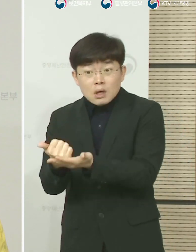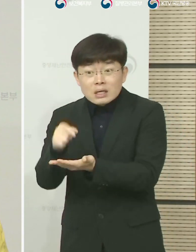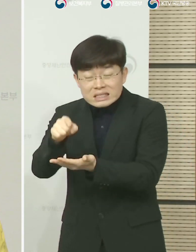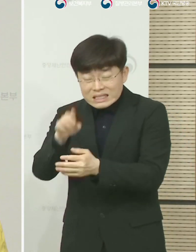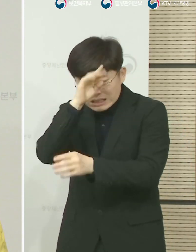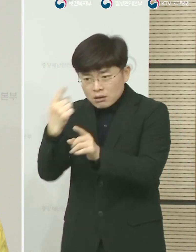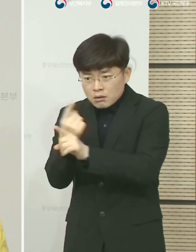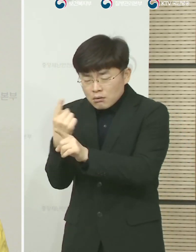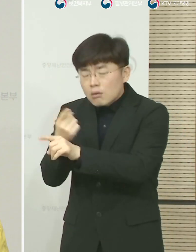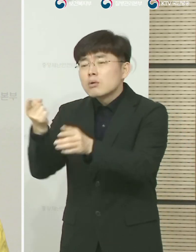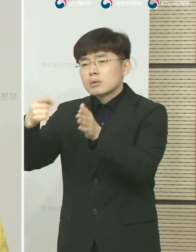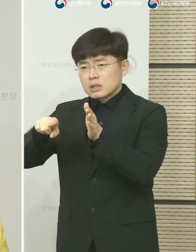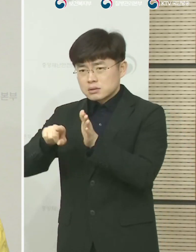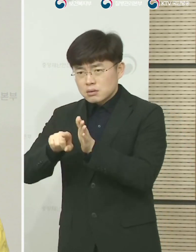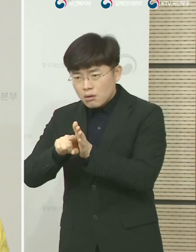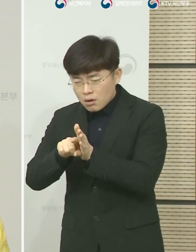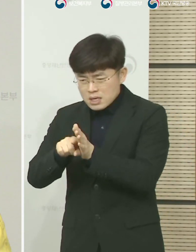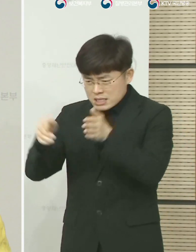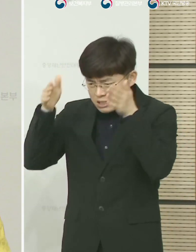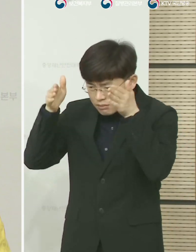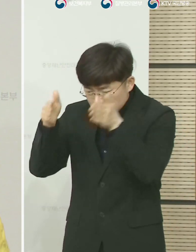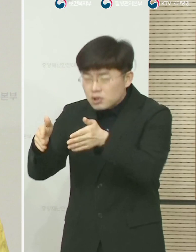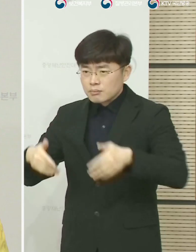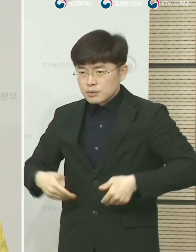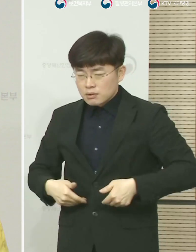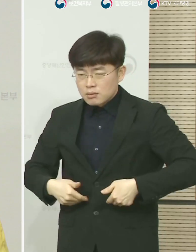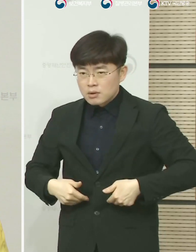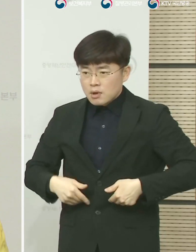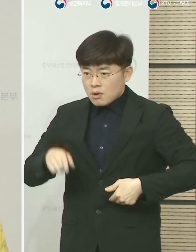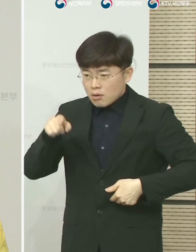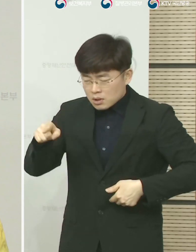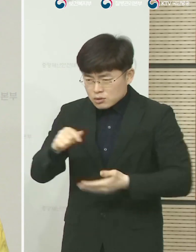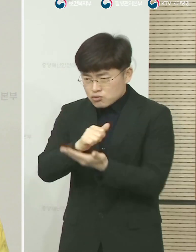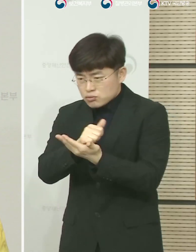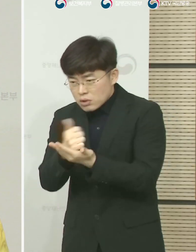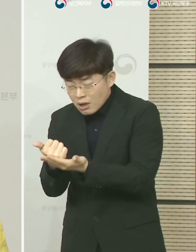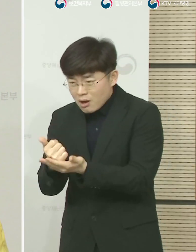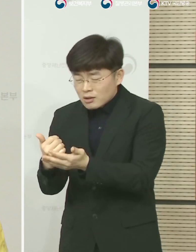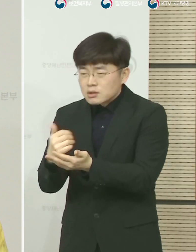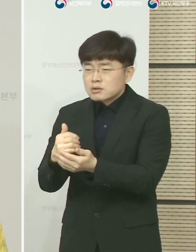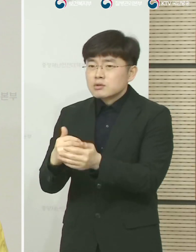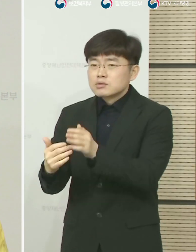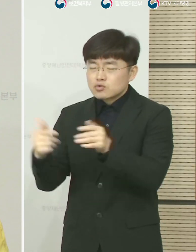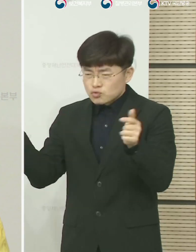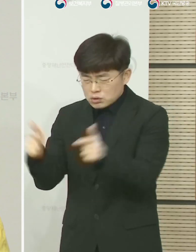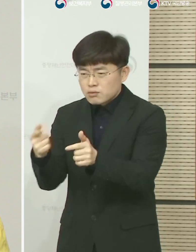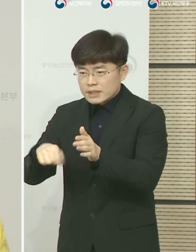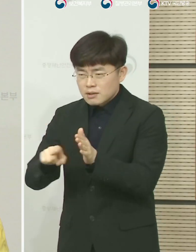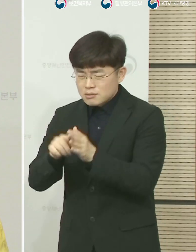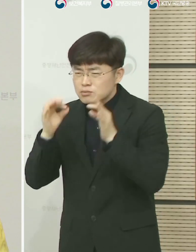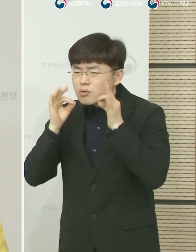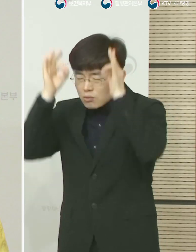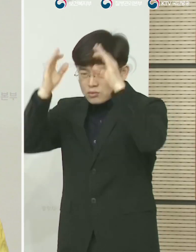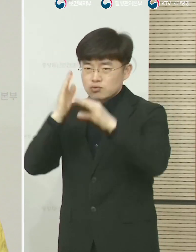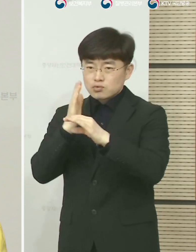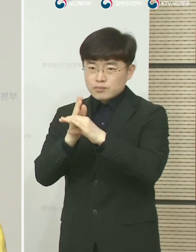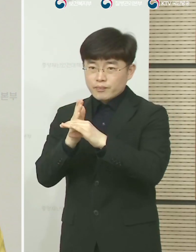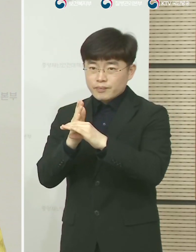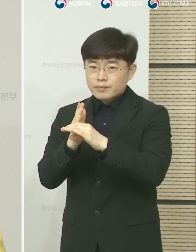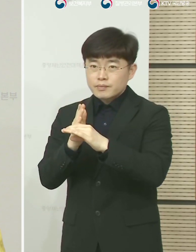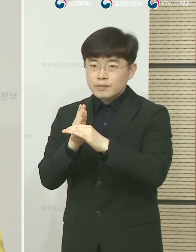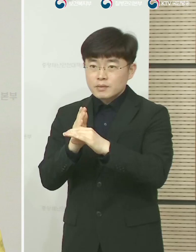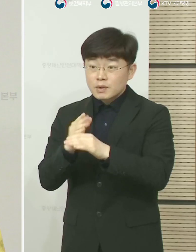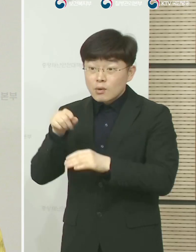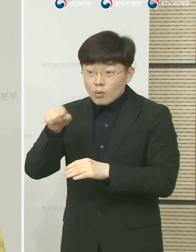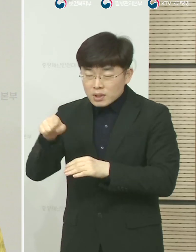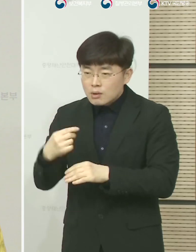치료를 적극적으로 하면서 치명률을 낮추기 위한 부분들이 매우 중요하기 때문에 중환자실 음압